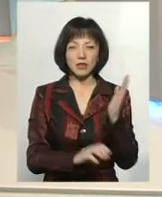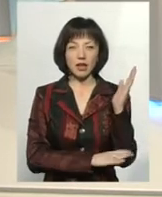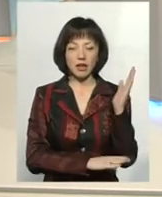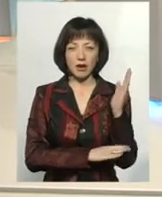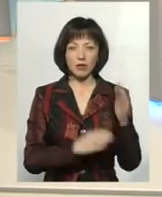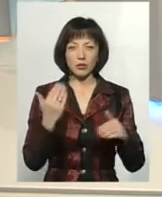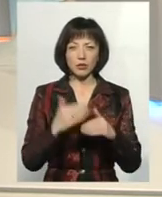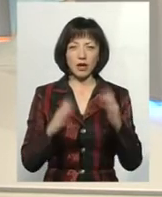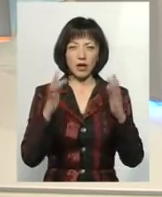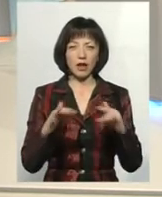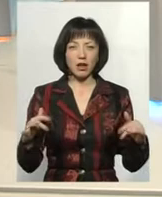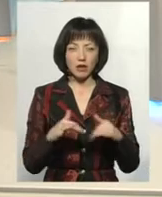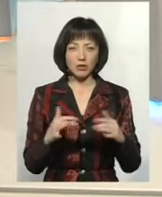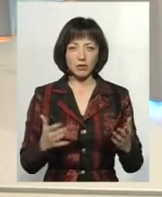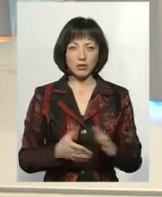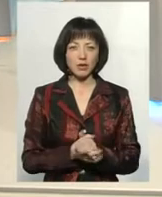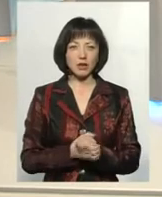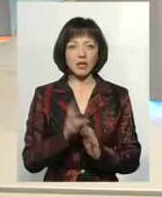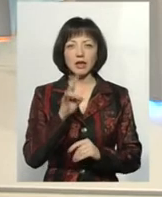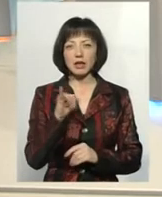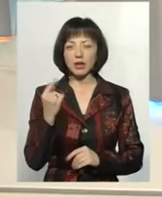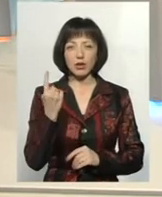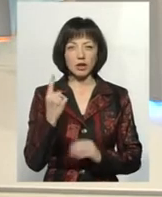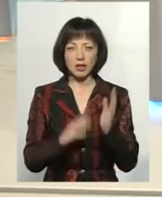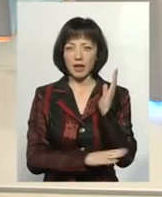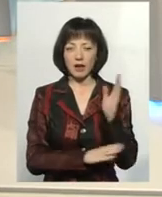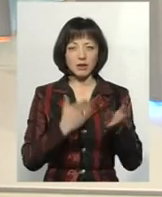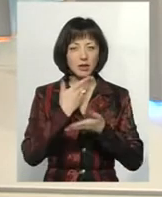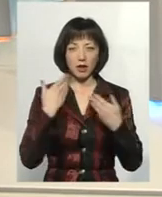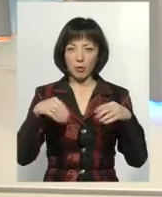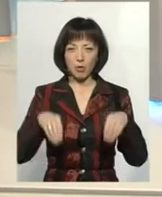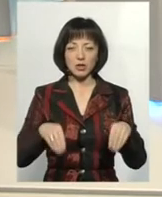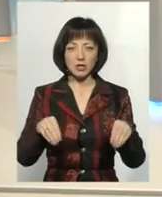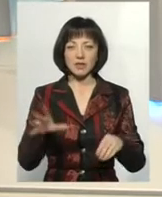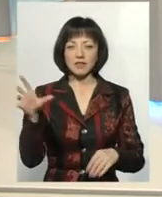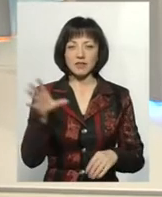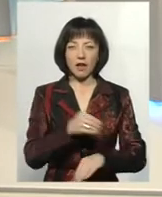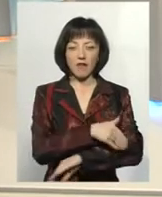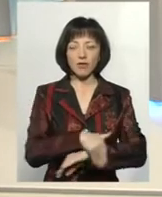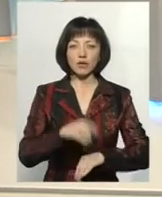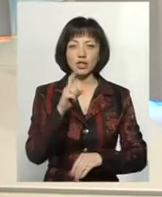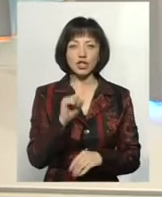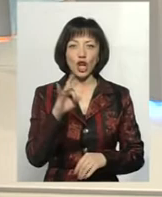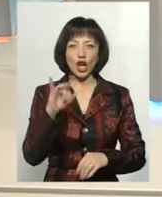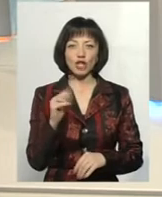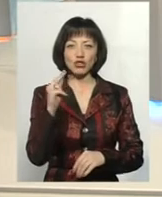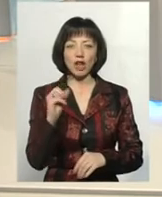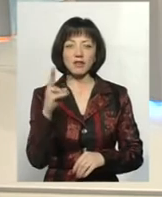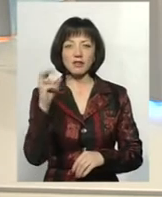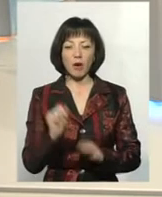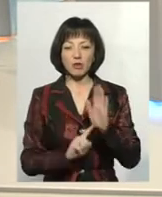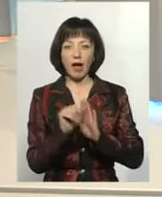уніштожено йолок, і ні одного дерева не посаджене. Вся Зарічанська, починає від